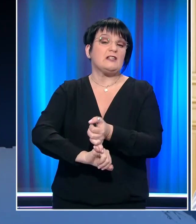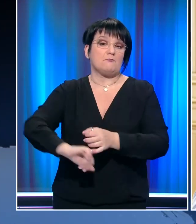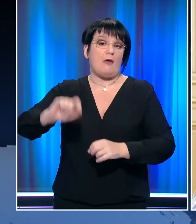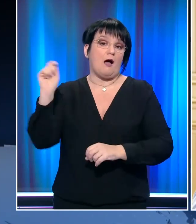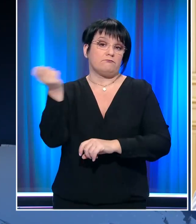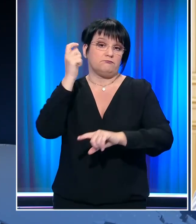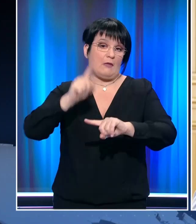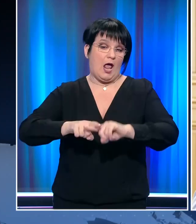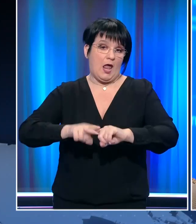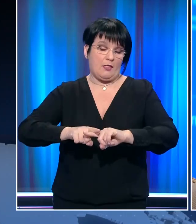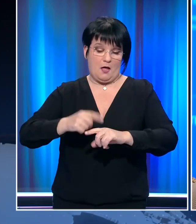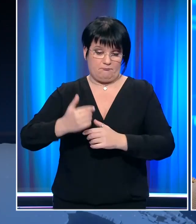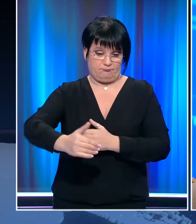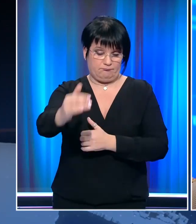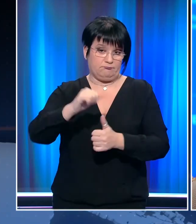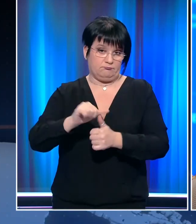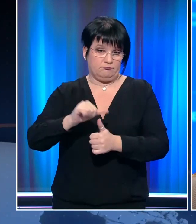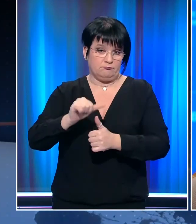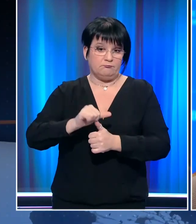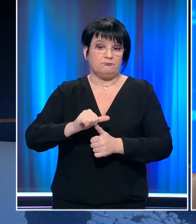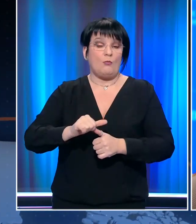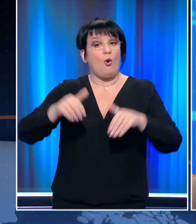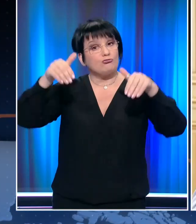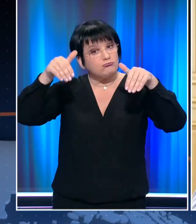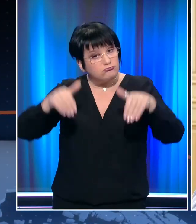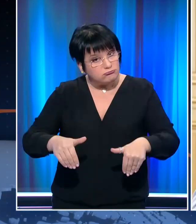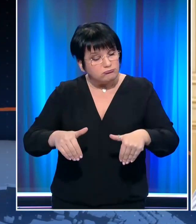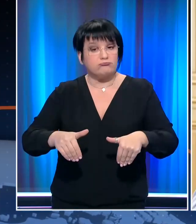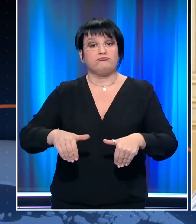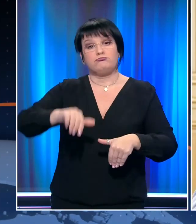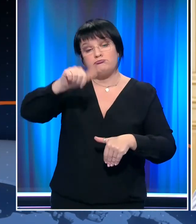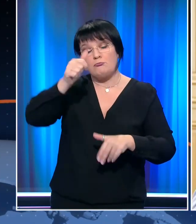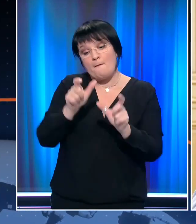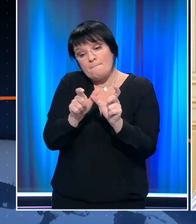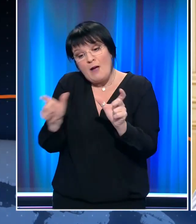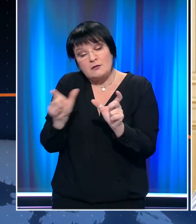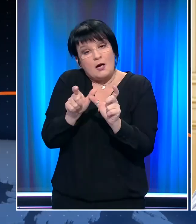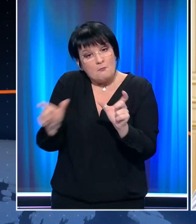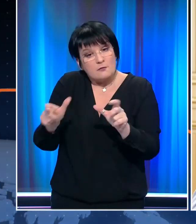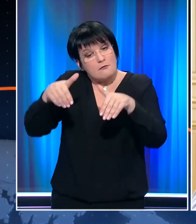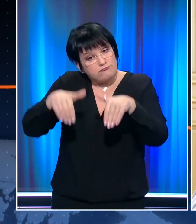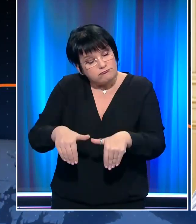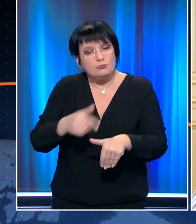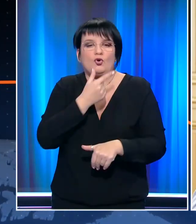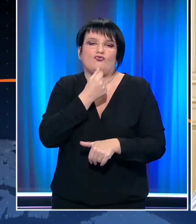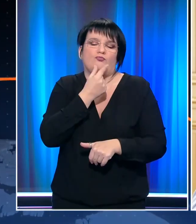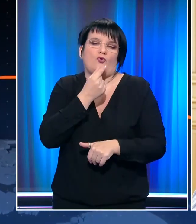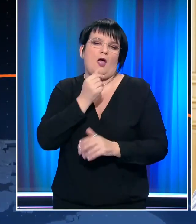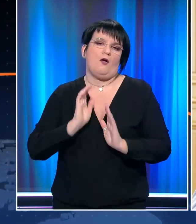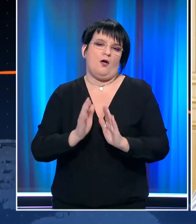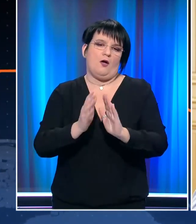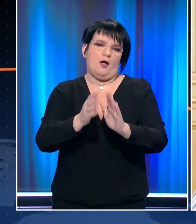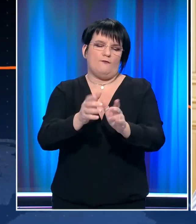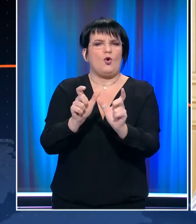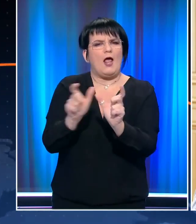στοίχημα των επόμενων μηνών. Όσο πιο πιστά τηρούνται τα πρώτα, τα μέτρα περιορισμού δηλαδή, τόσο ευκολότερα θα έρονται